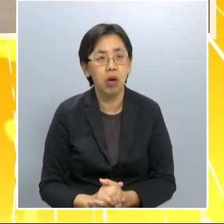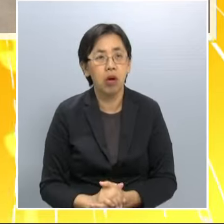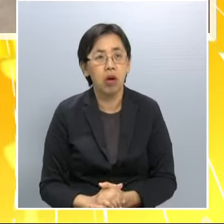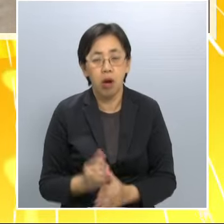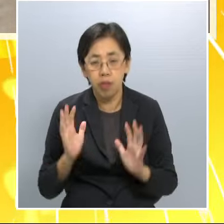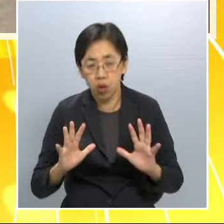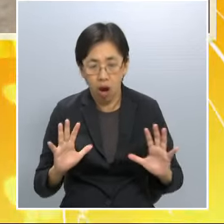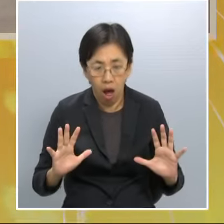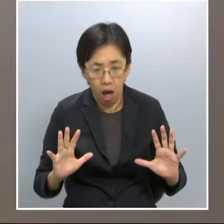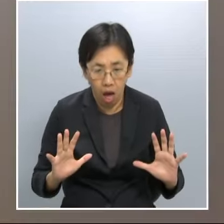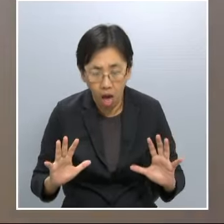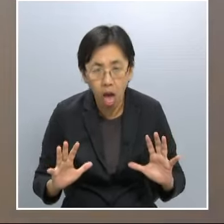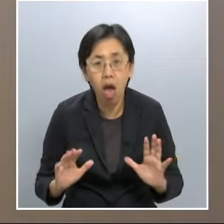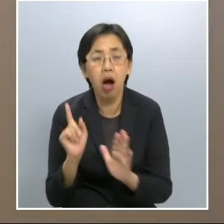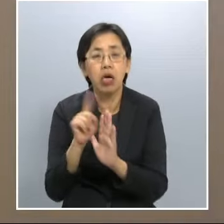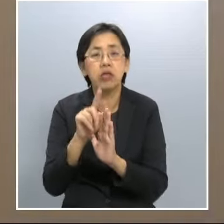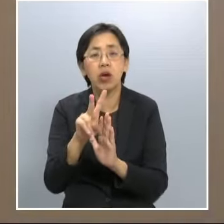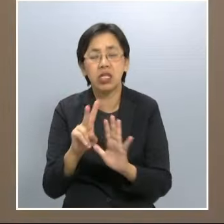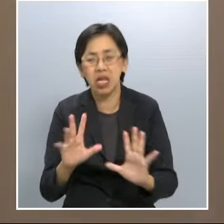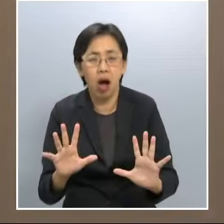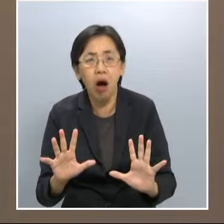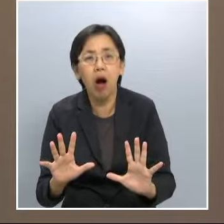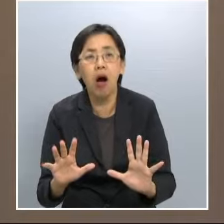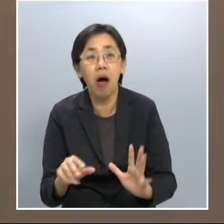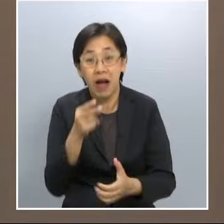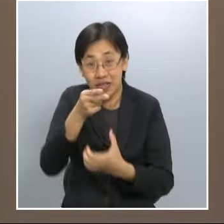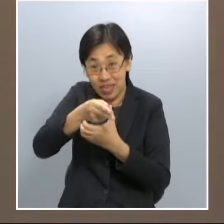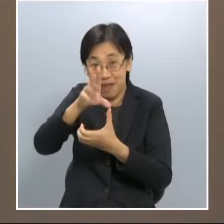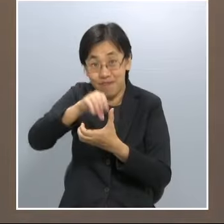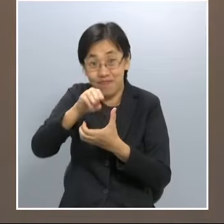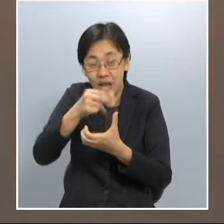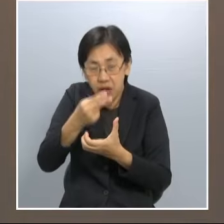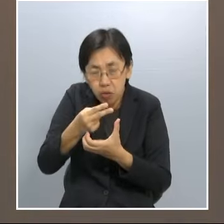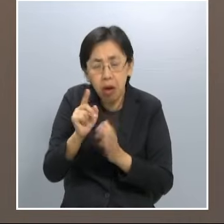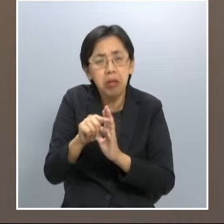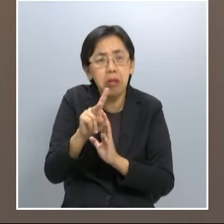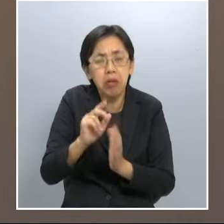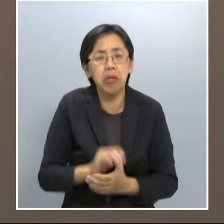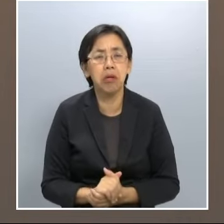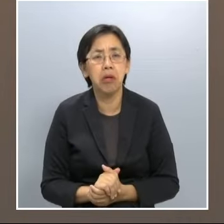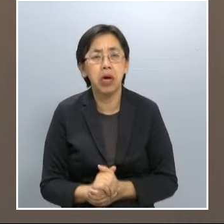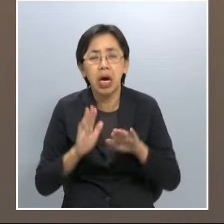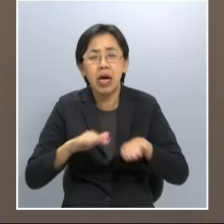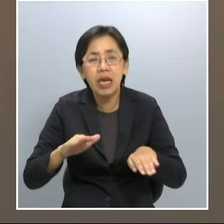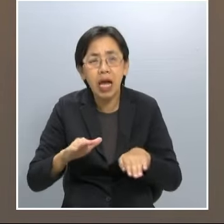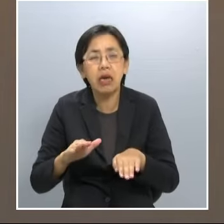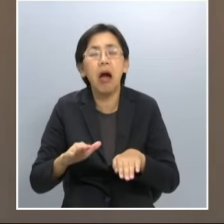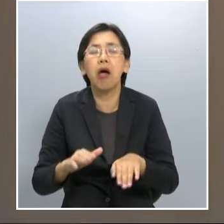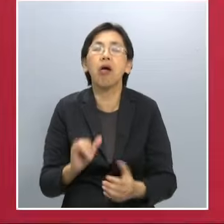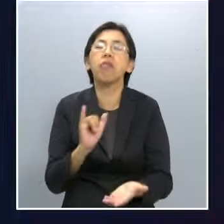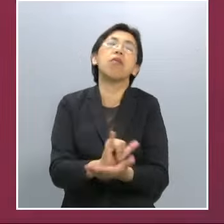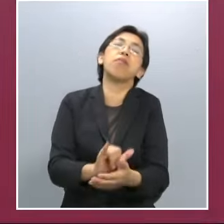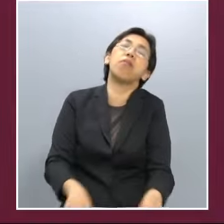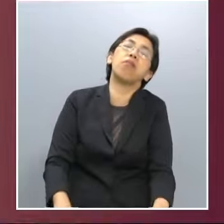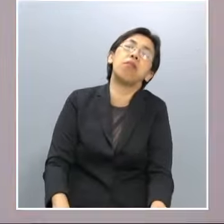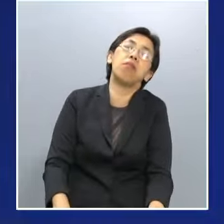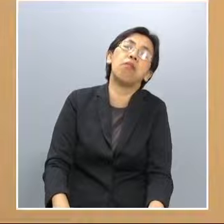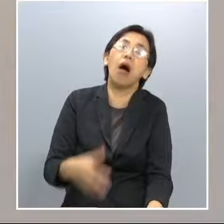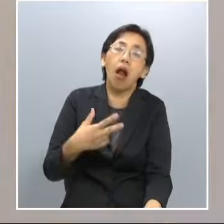ผ่านไป2นาทีโดยประมาณเอาเฉพาะที่ปรากฏตามคลิปพอเริ่มคลิปเนี่ยเด็กนิ่งแล้วนะครับ